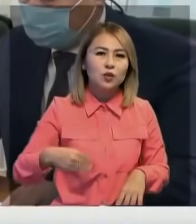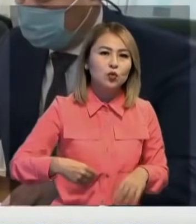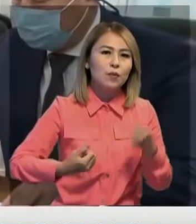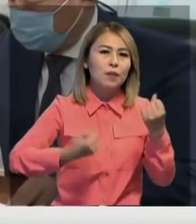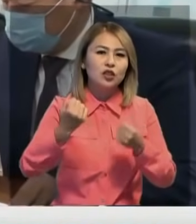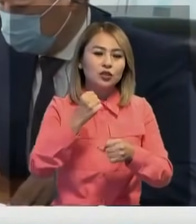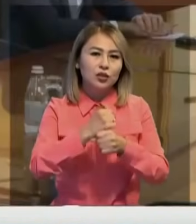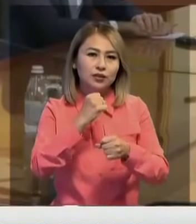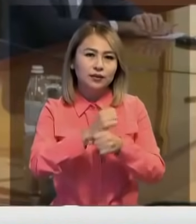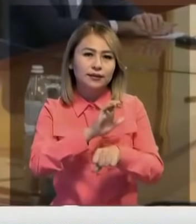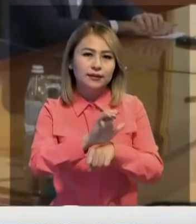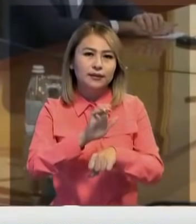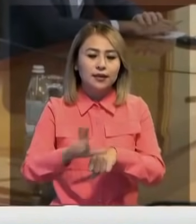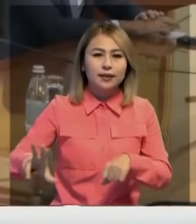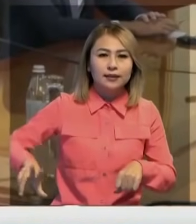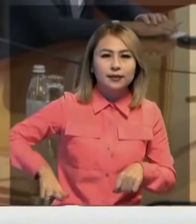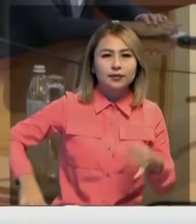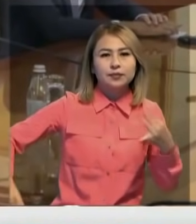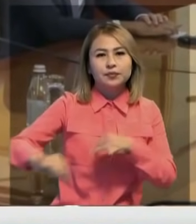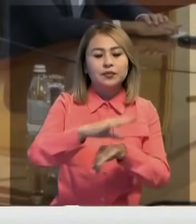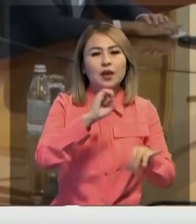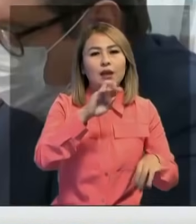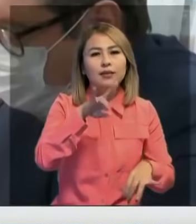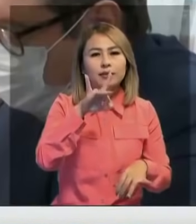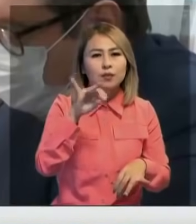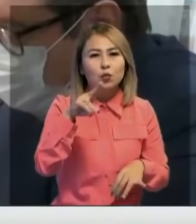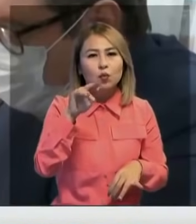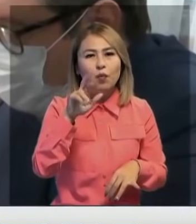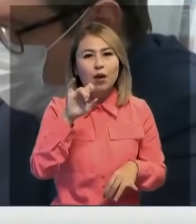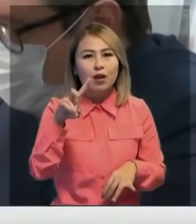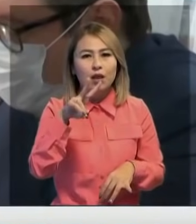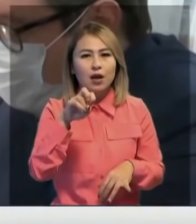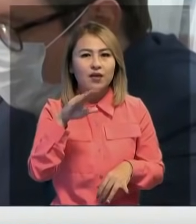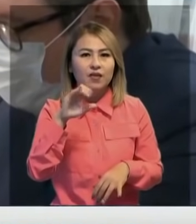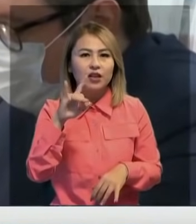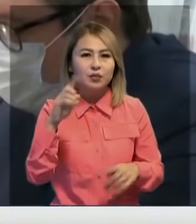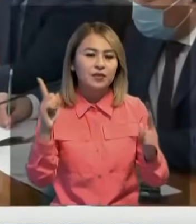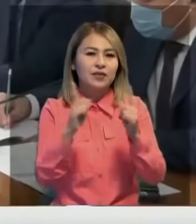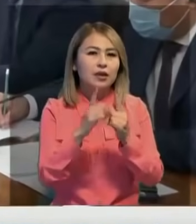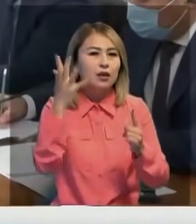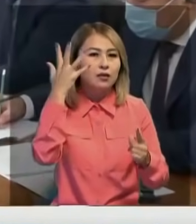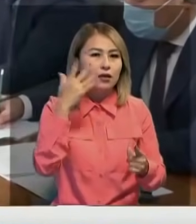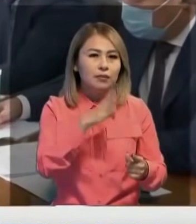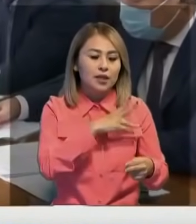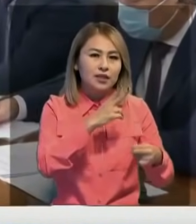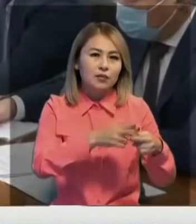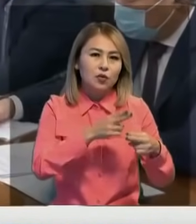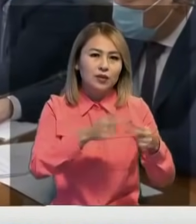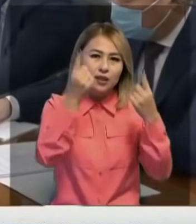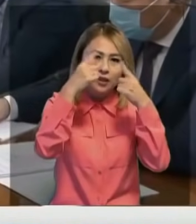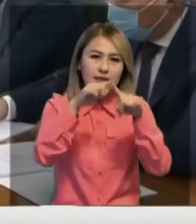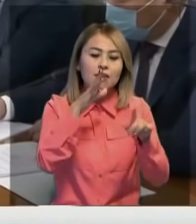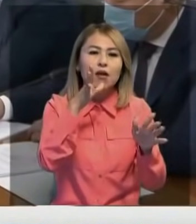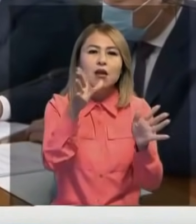машина жасау концернінің директорлар кеңесінің төрағасы Анри Пупар Лафаржбен кездесуінде сөз болды. Тараптар